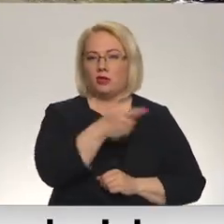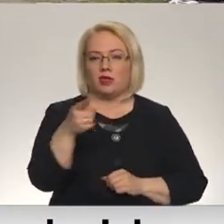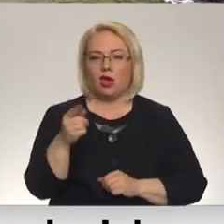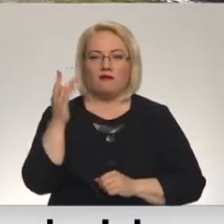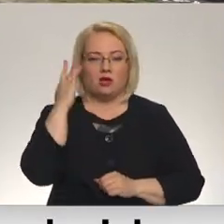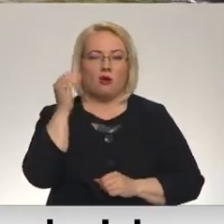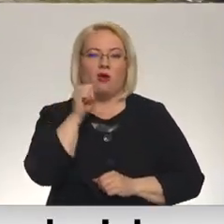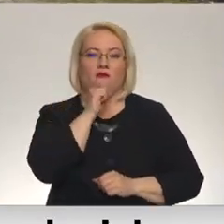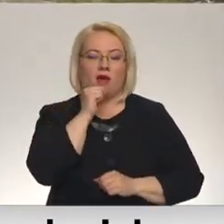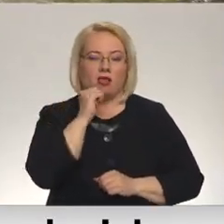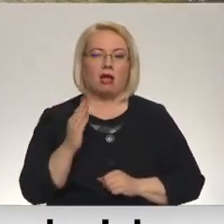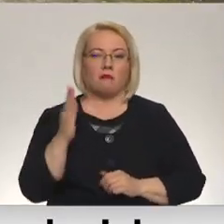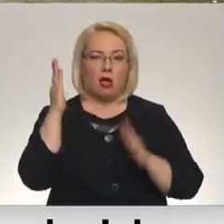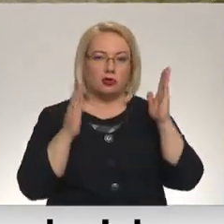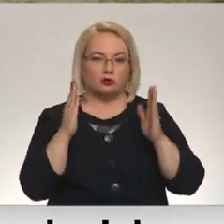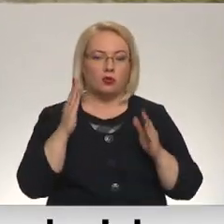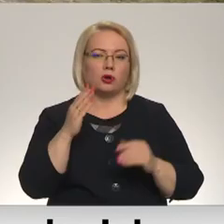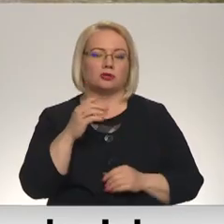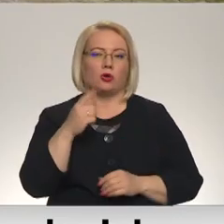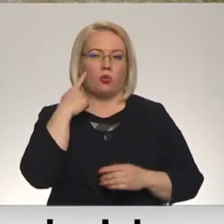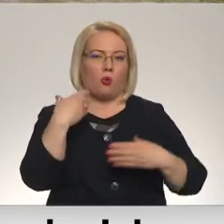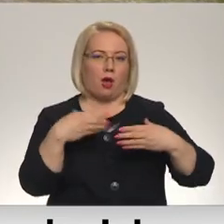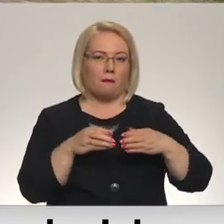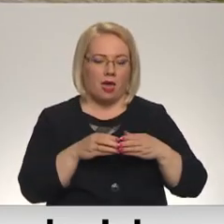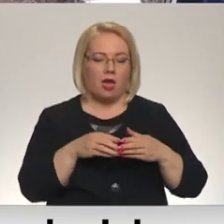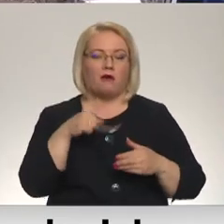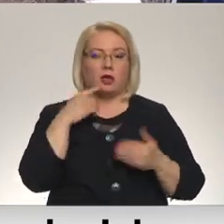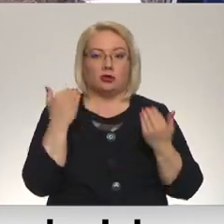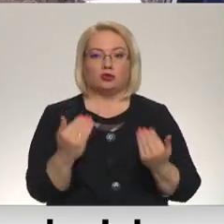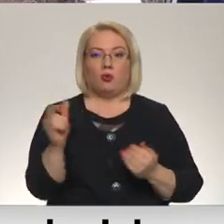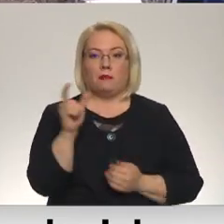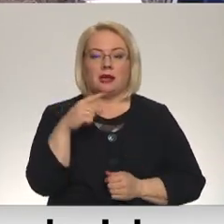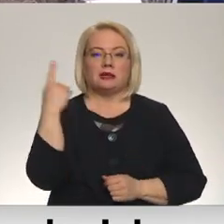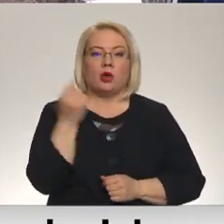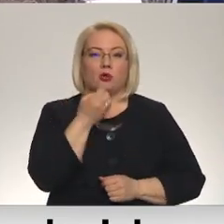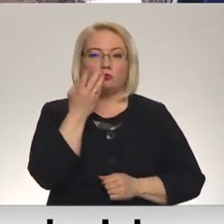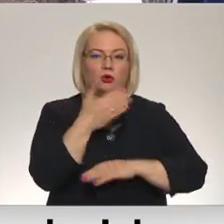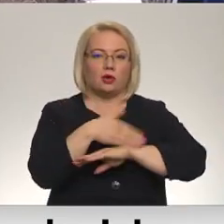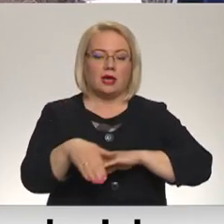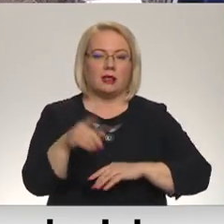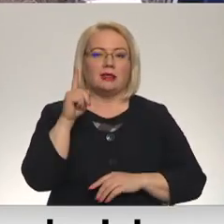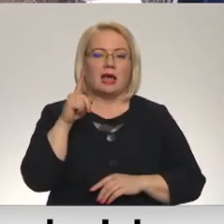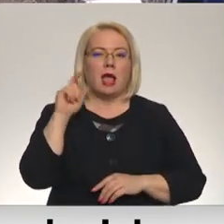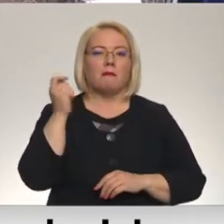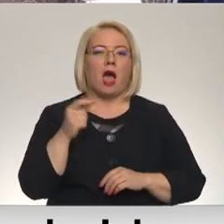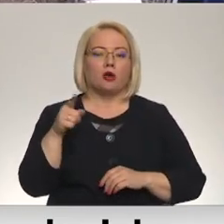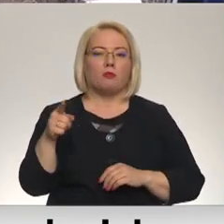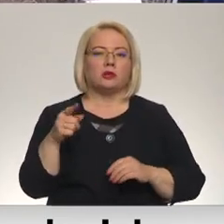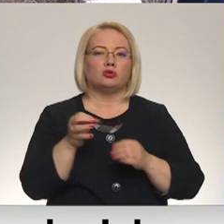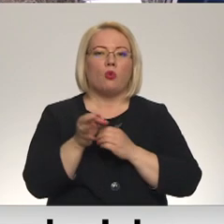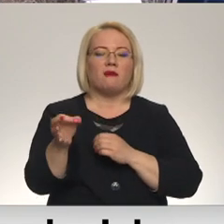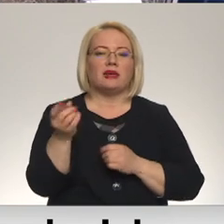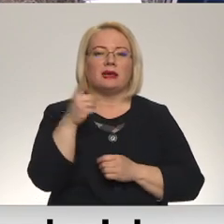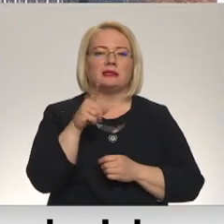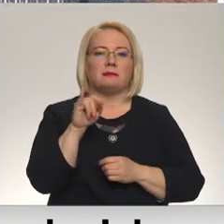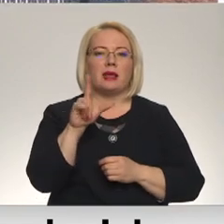jābalso Talsu novada domei. Valsts adrešu reģistrs liecina, ka šobrīd Saules puķu iela ir tikai Mārupes novadas pilvē. Bet tikmēr